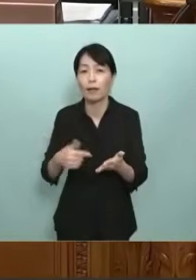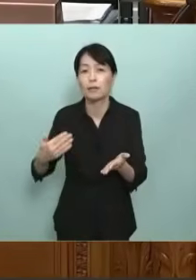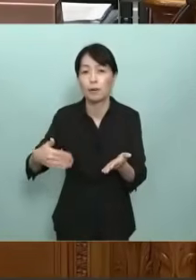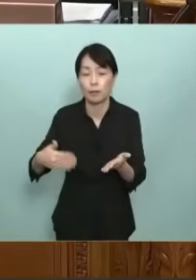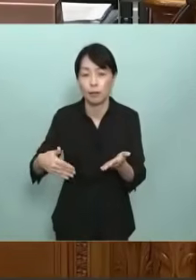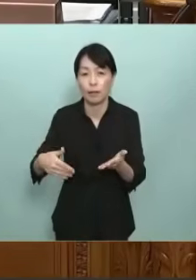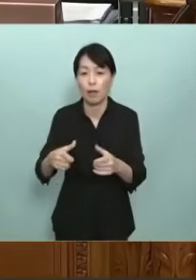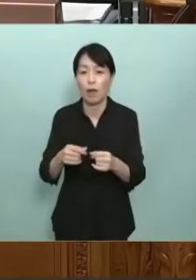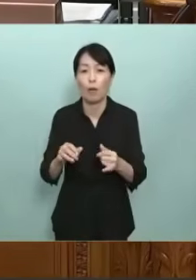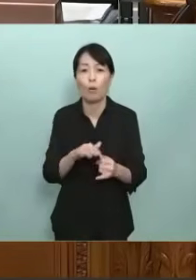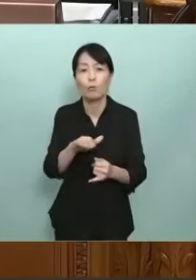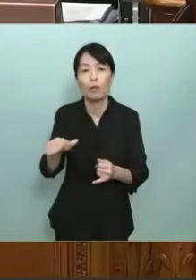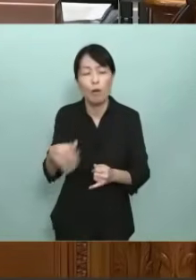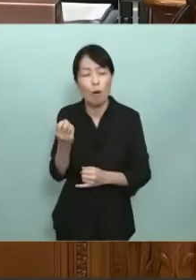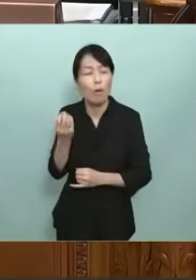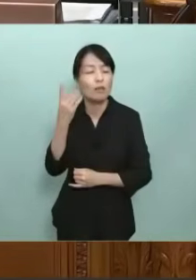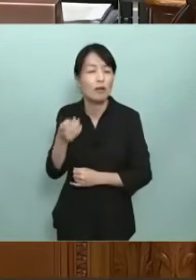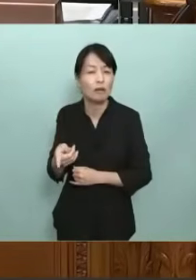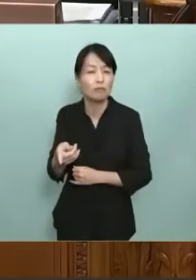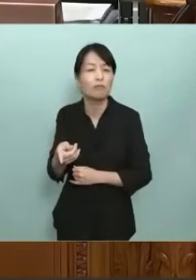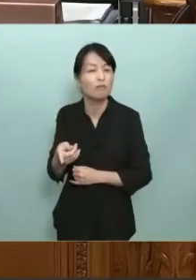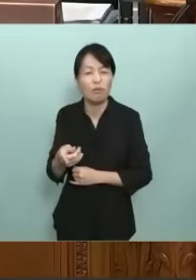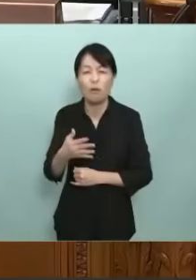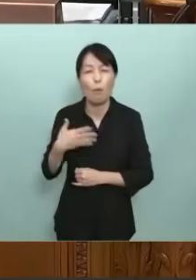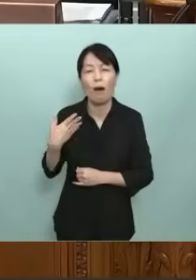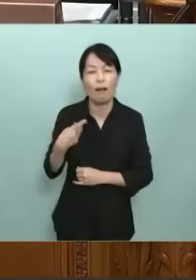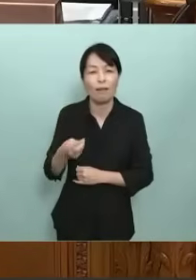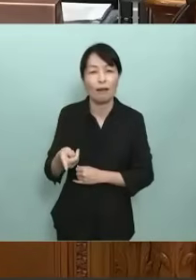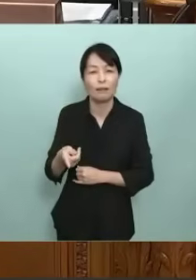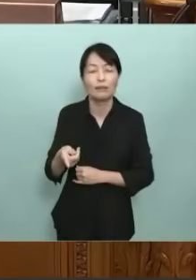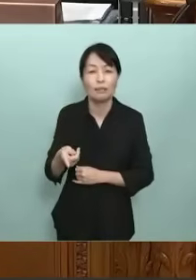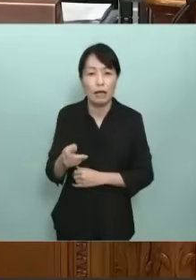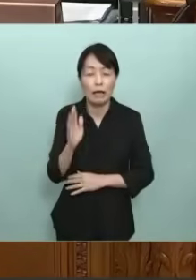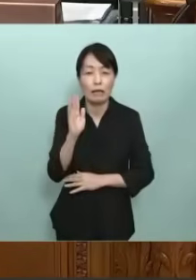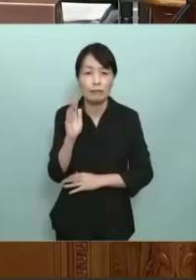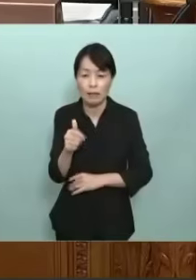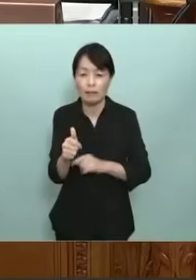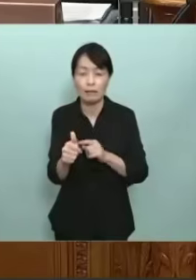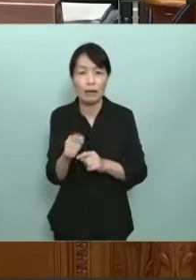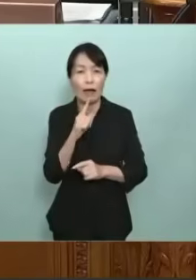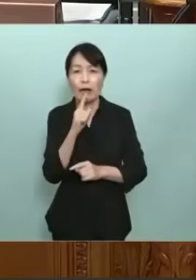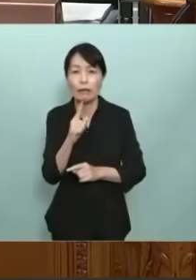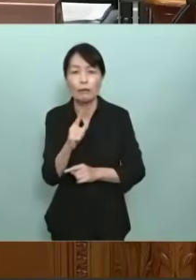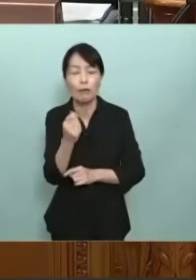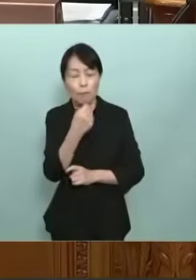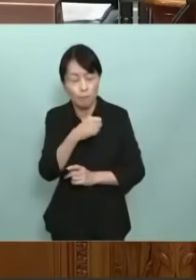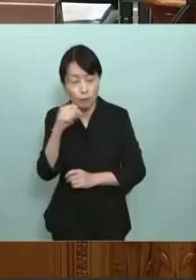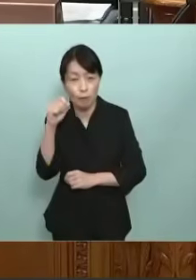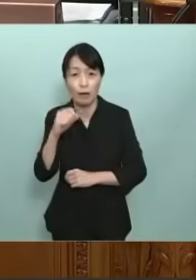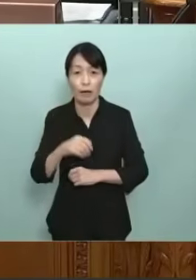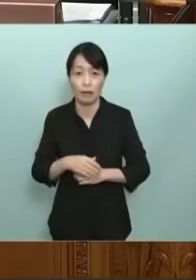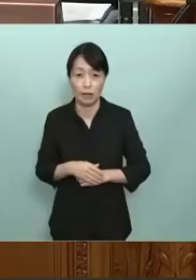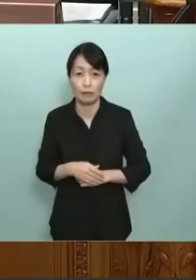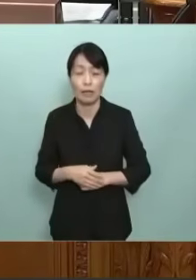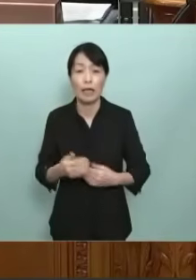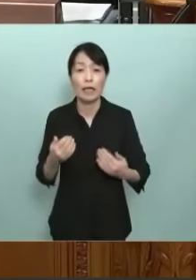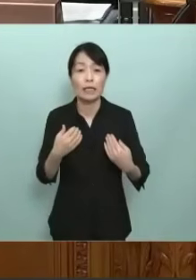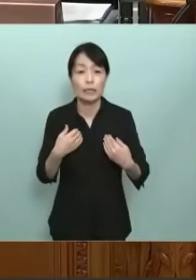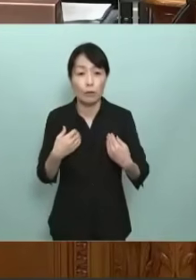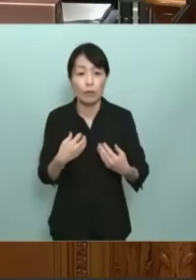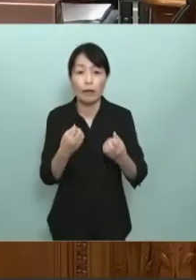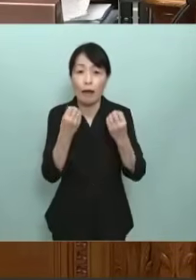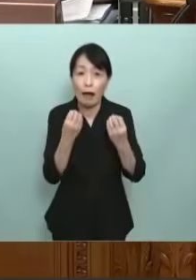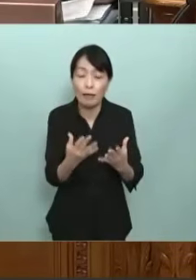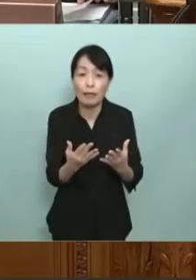国民を忘れるどうせわかりはしない政治家がそんなこと言ってはいけない必要なのは殺神官では